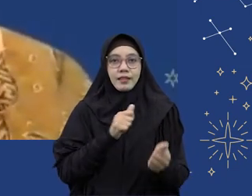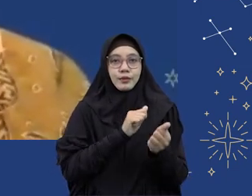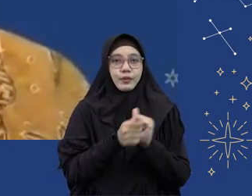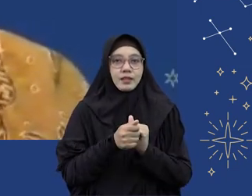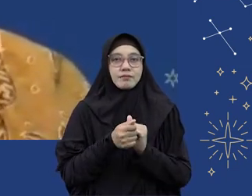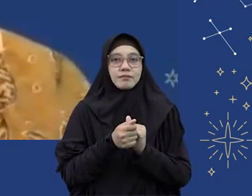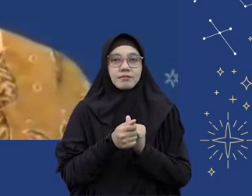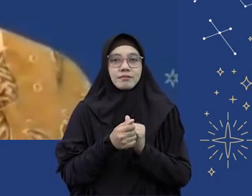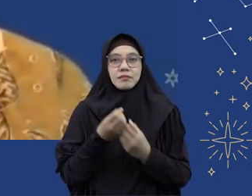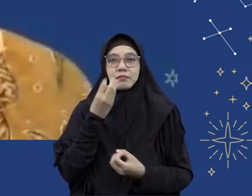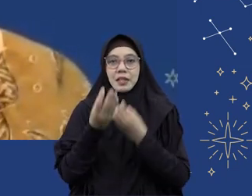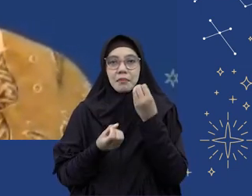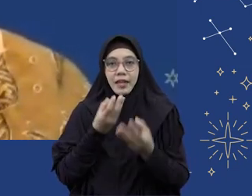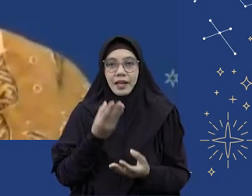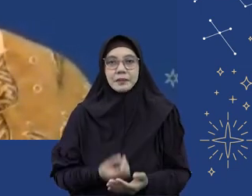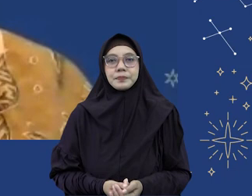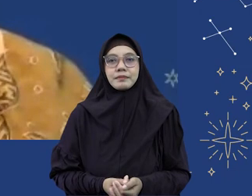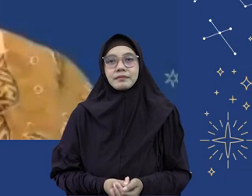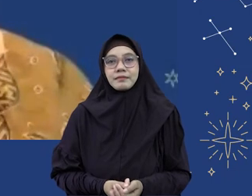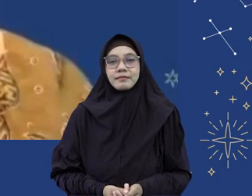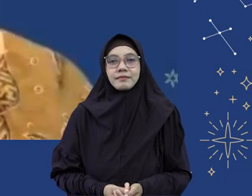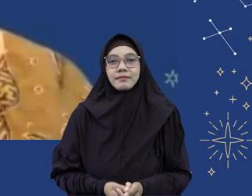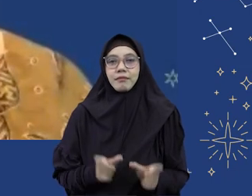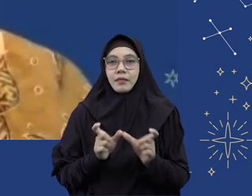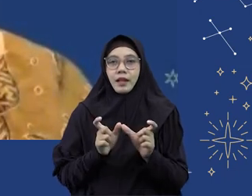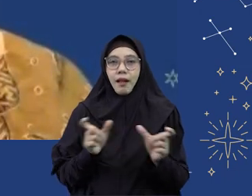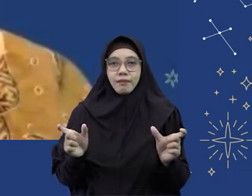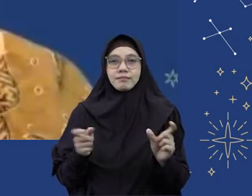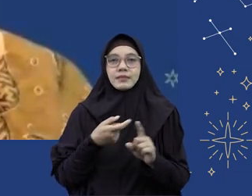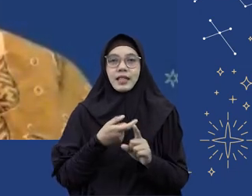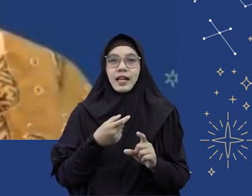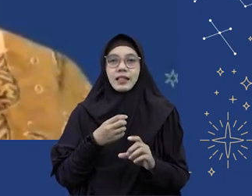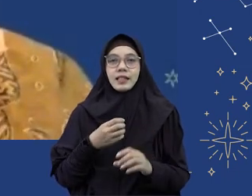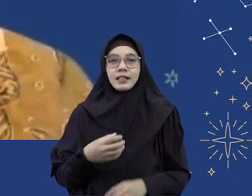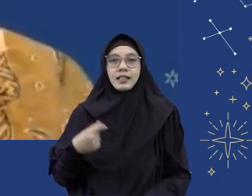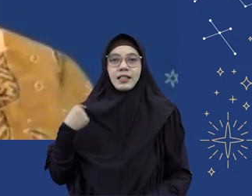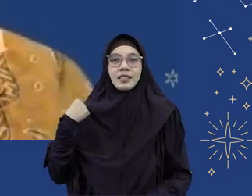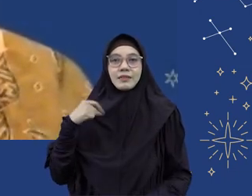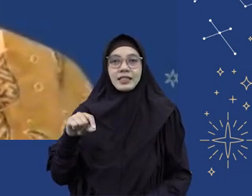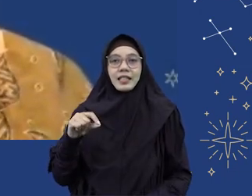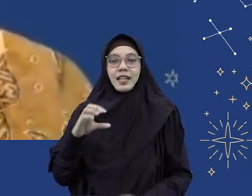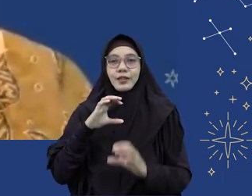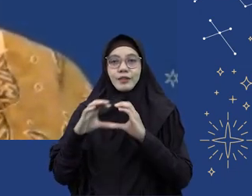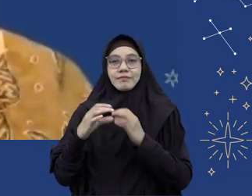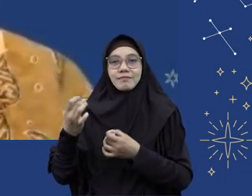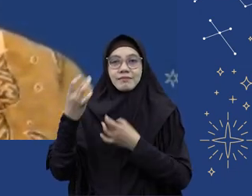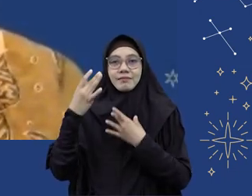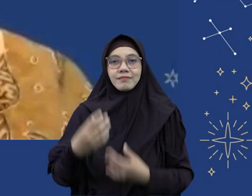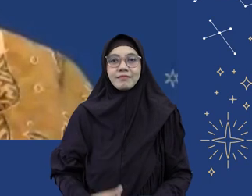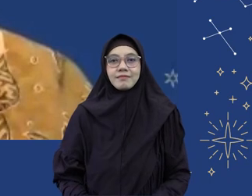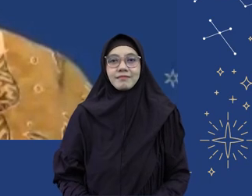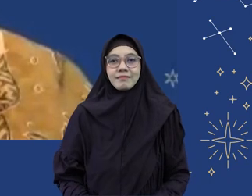menyampaikan sepatah dua patah kata dari Kementerian kominfo pertama-tama